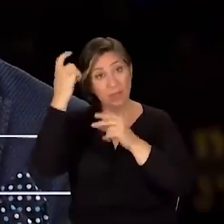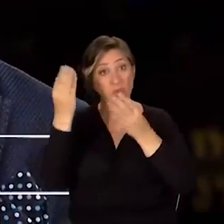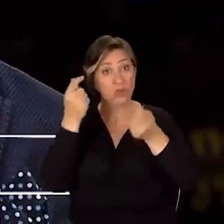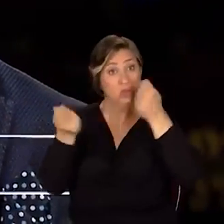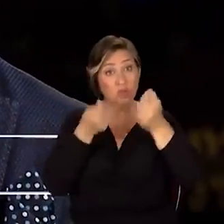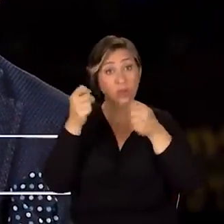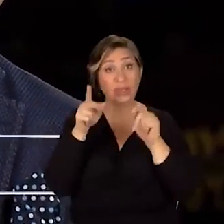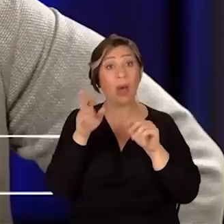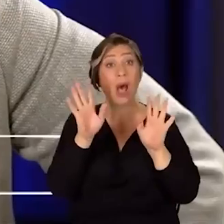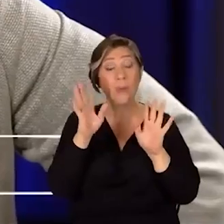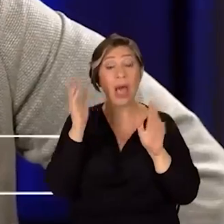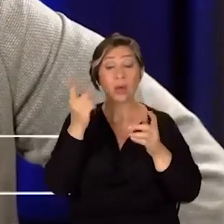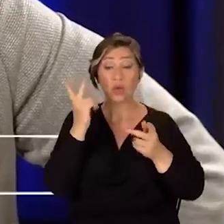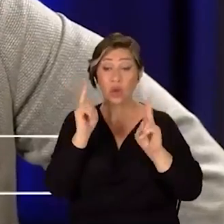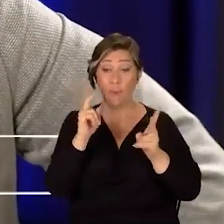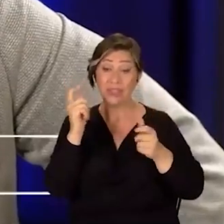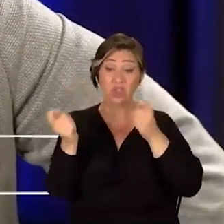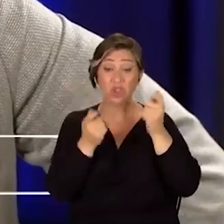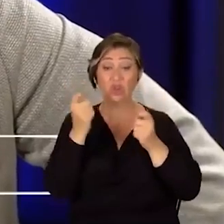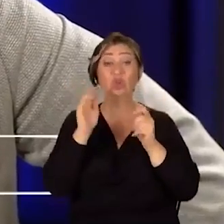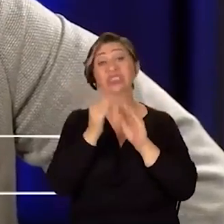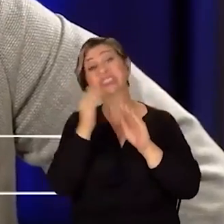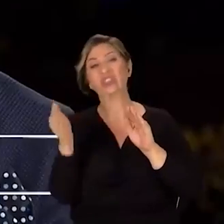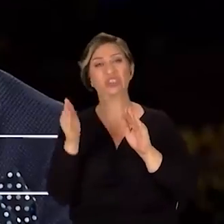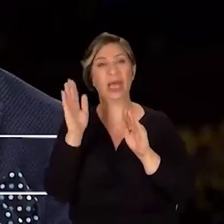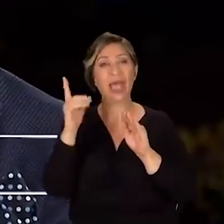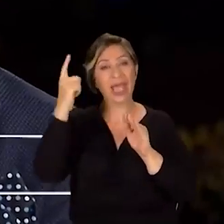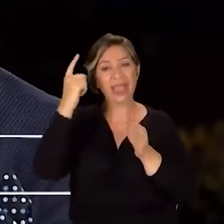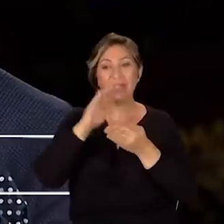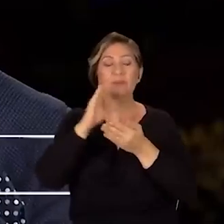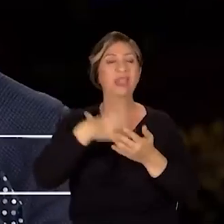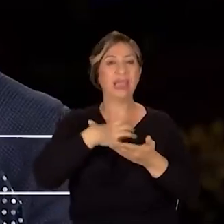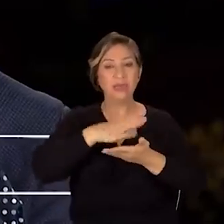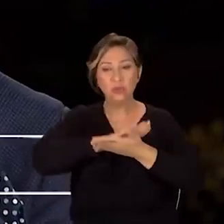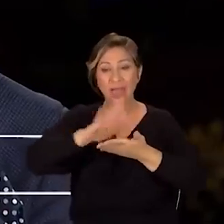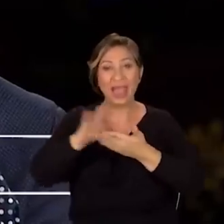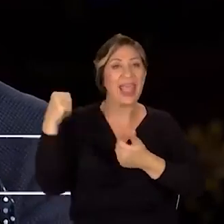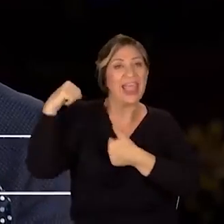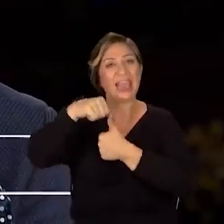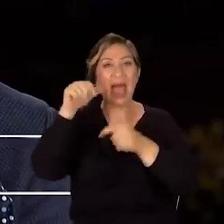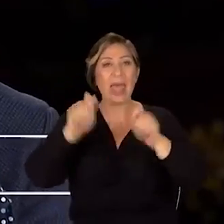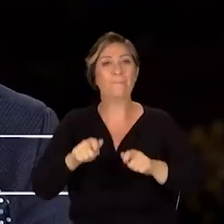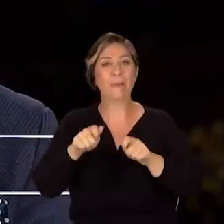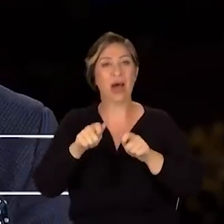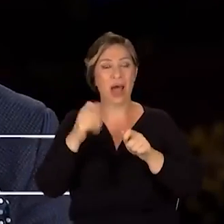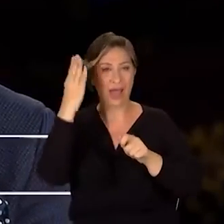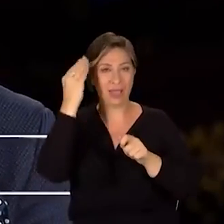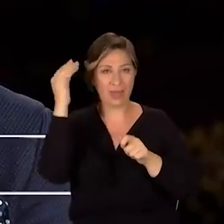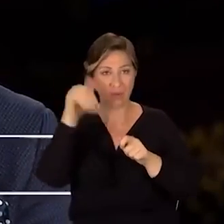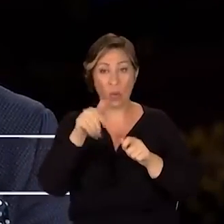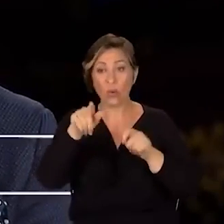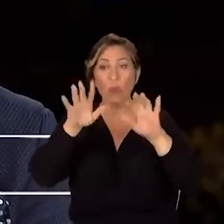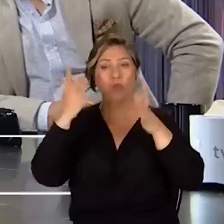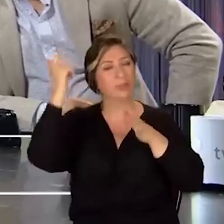gibi. Ama normal aktivasyonun dışında bir aktivasyon bu. Yenilenme aktivasyonu. Hı hı. DNA bozulumları